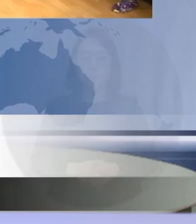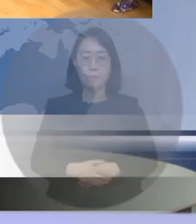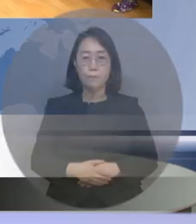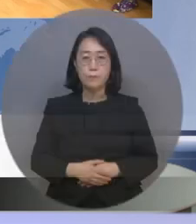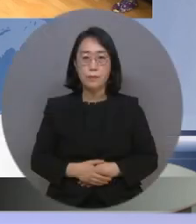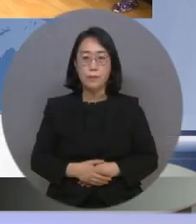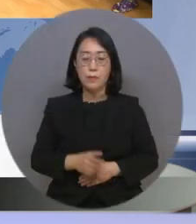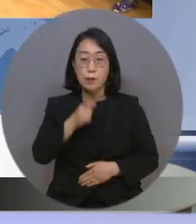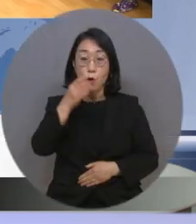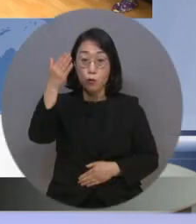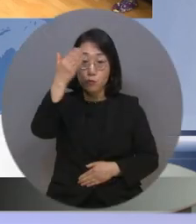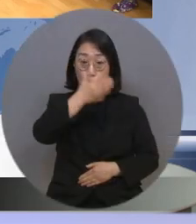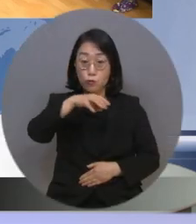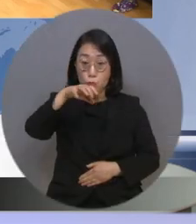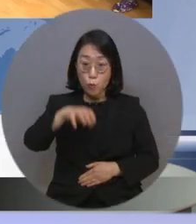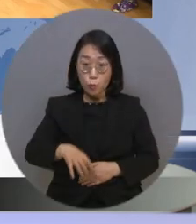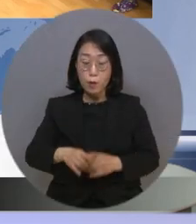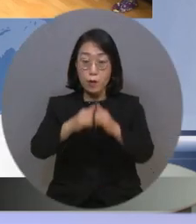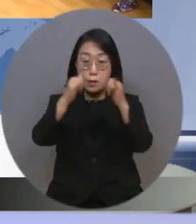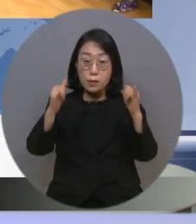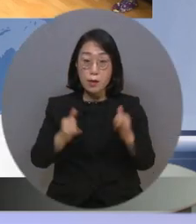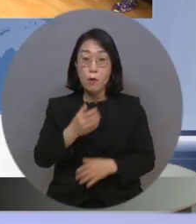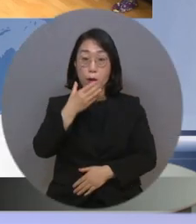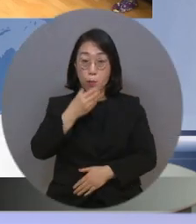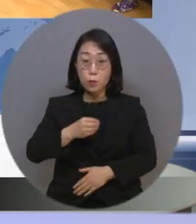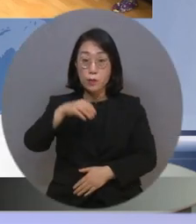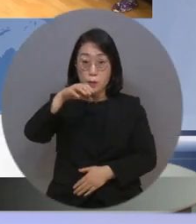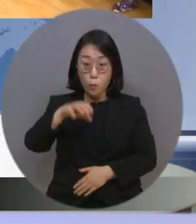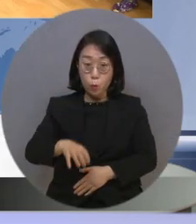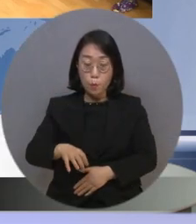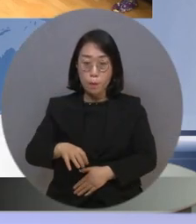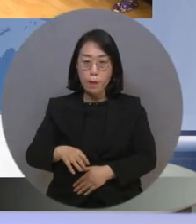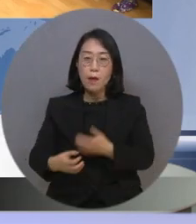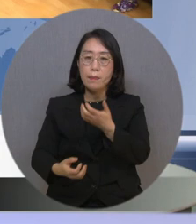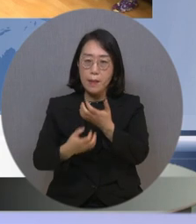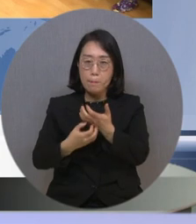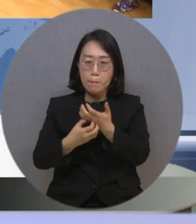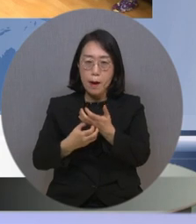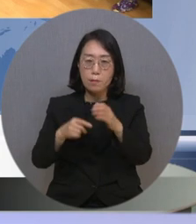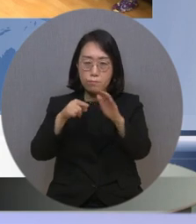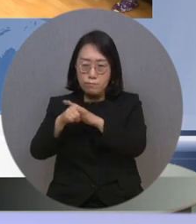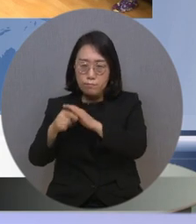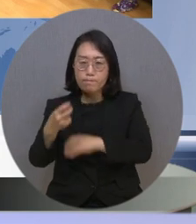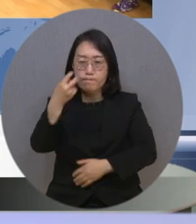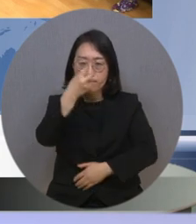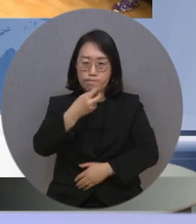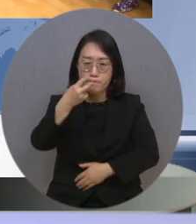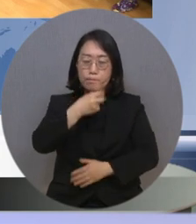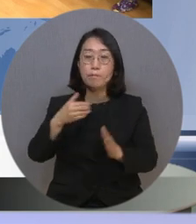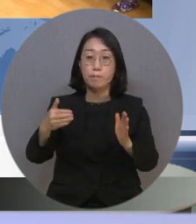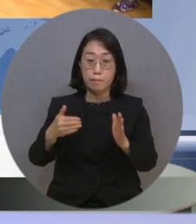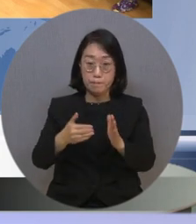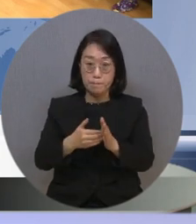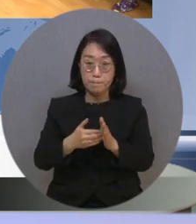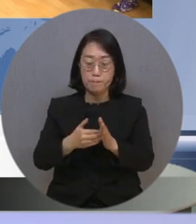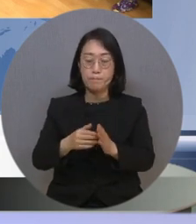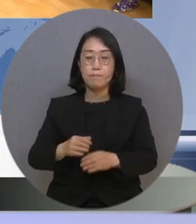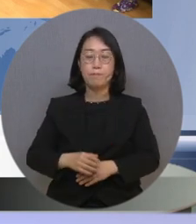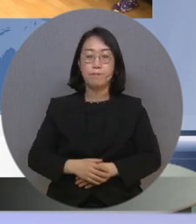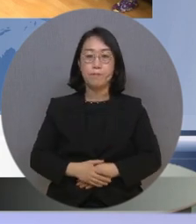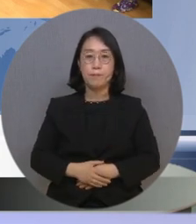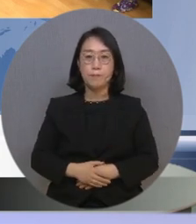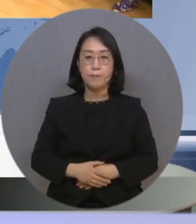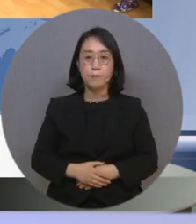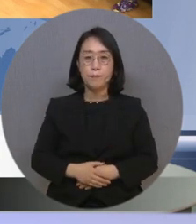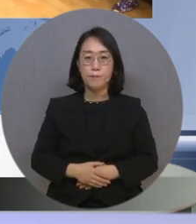전남 여수시가 사회복지시설 남방실태 점검을 통해 현장 상황을 직접 살폈습니다 보도에 황영재